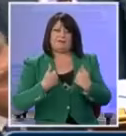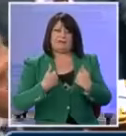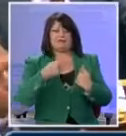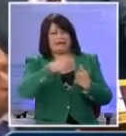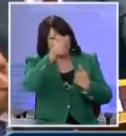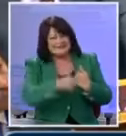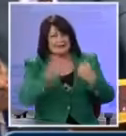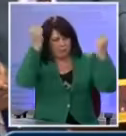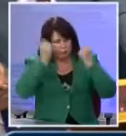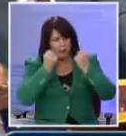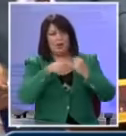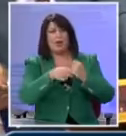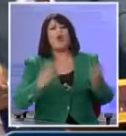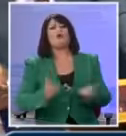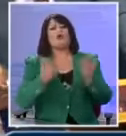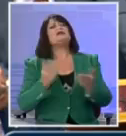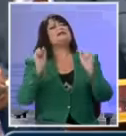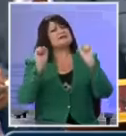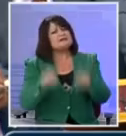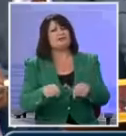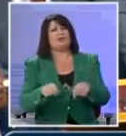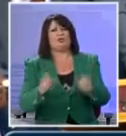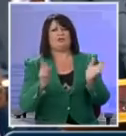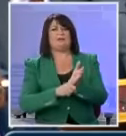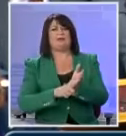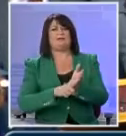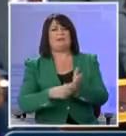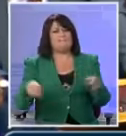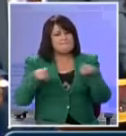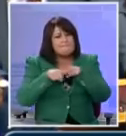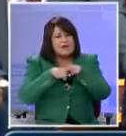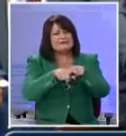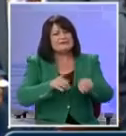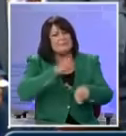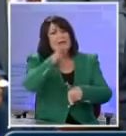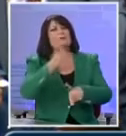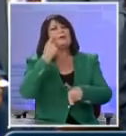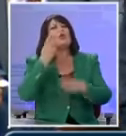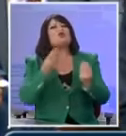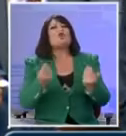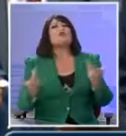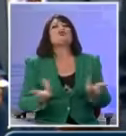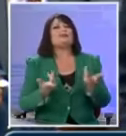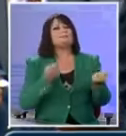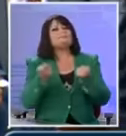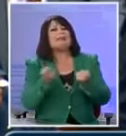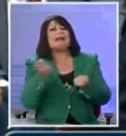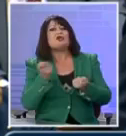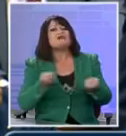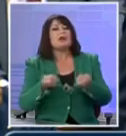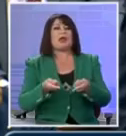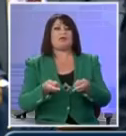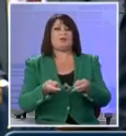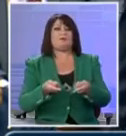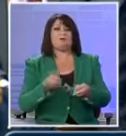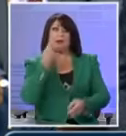σώσατε παραπάνω όπως και να πάει συμφωνούμε και πάμε μαζί να δούμε πώς θα γίνει αυτό για τη διαχείριση του χρέους δεν